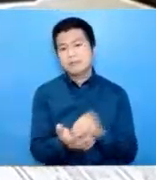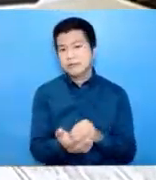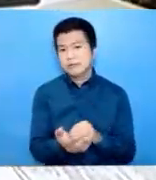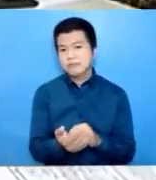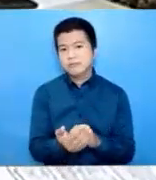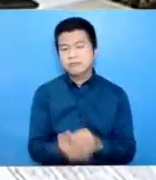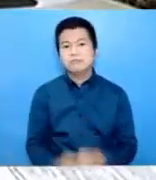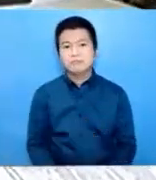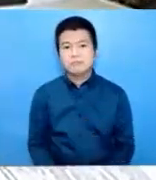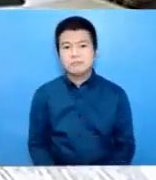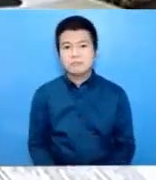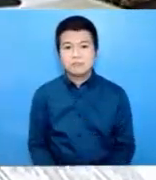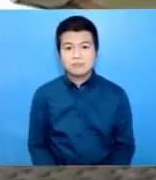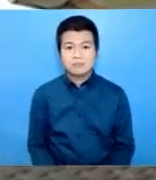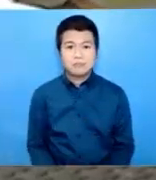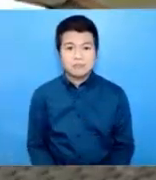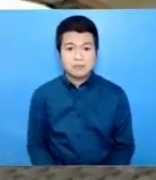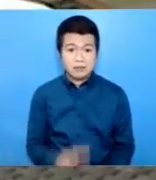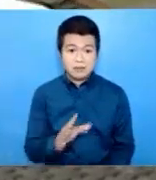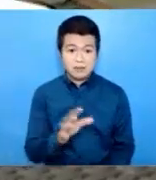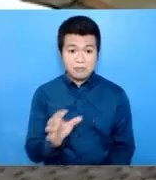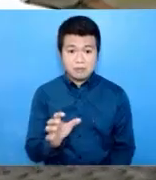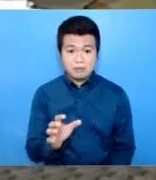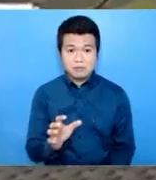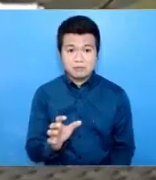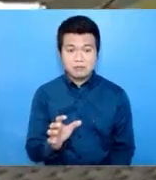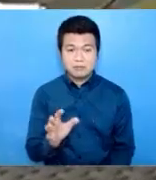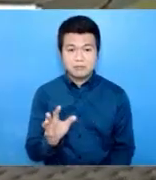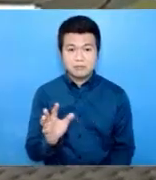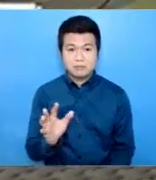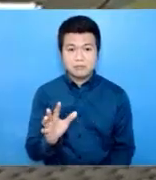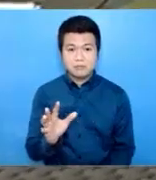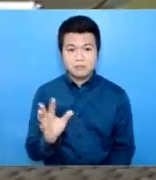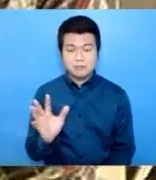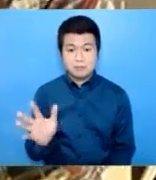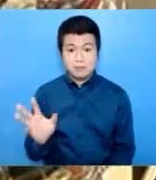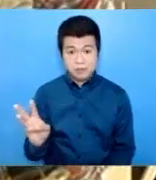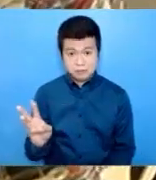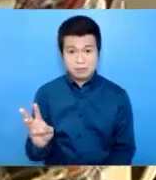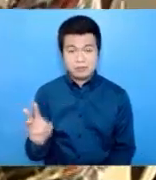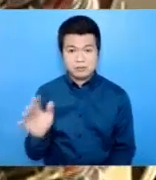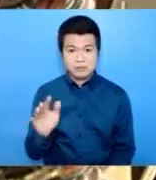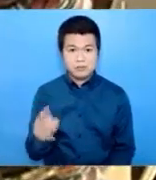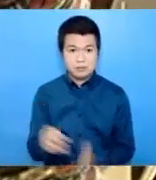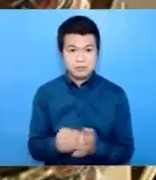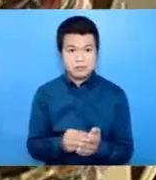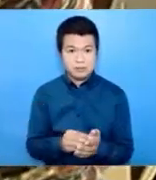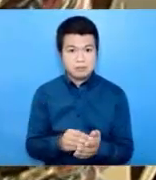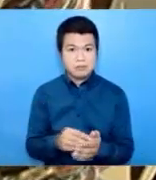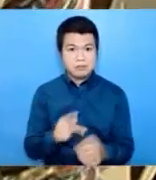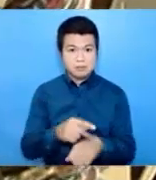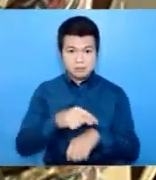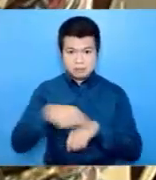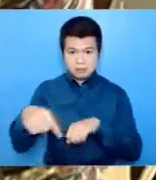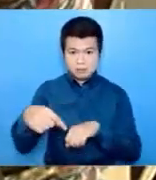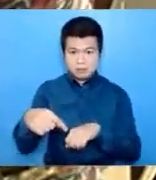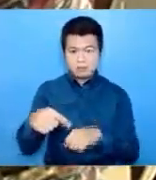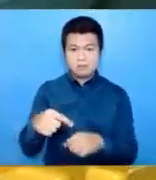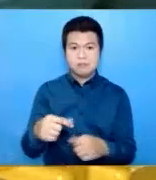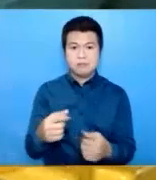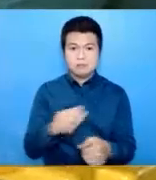Higit 556 billion pesos ang natanggap ng Parañaque City para sa ayuda. Sapat sa mayigit 139,000 na